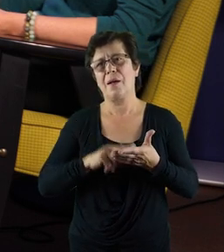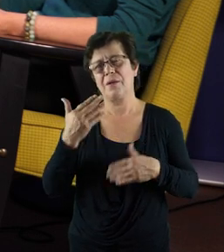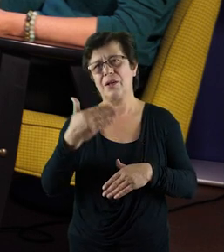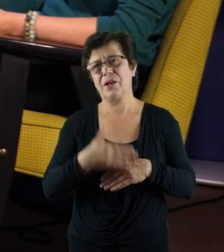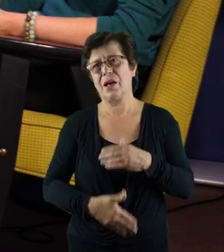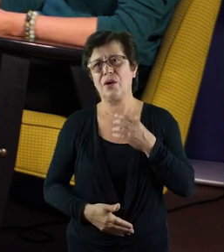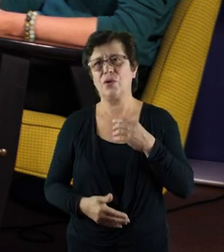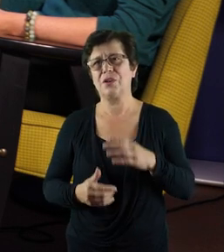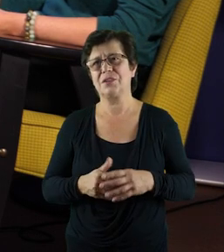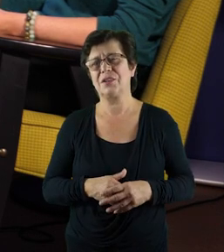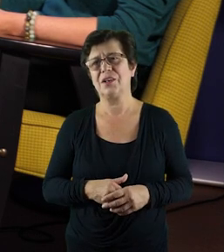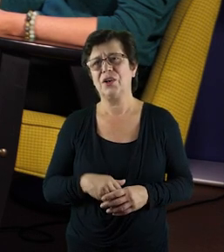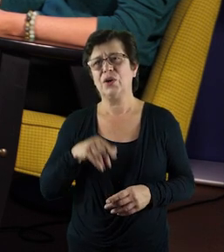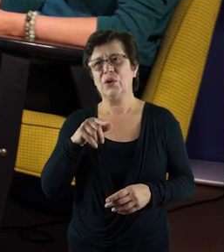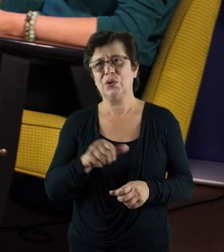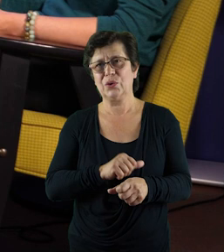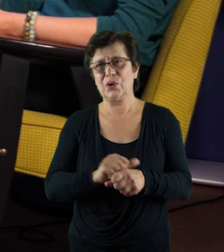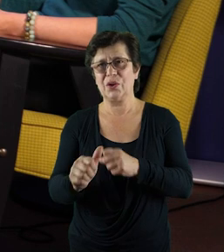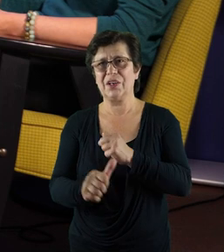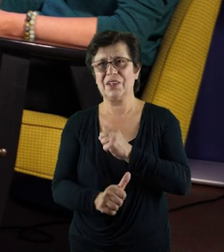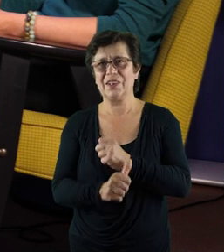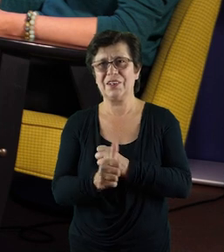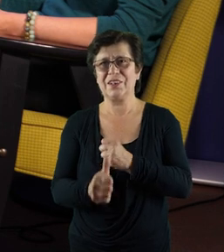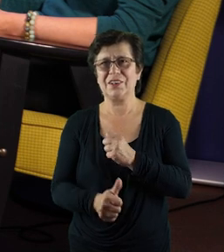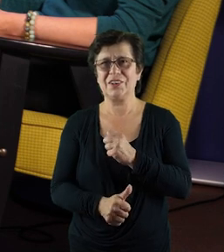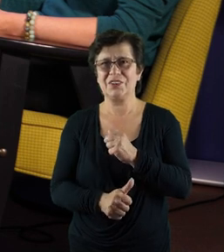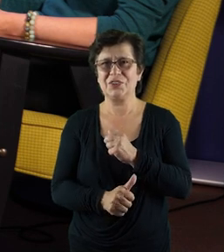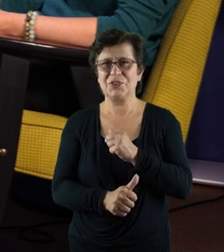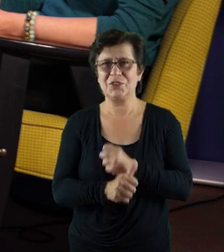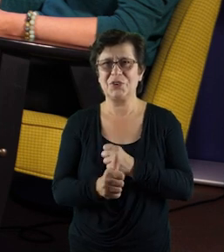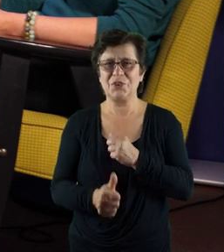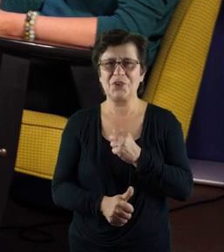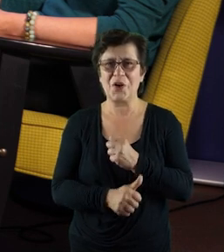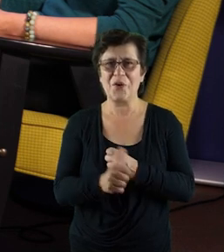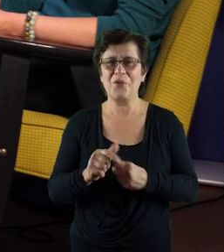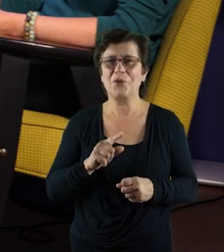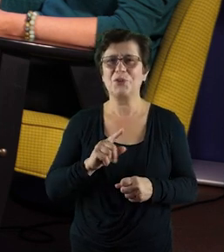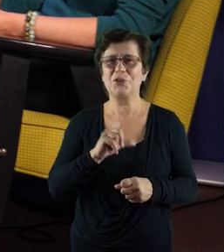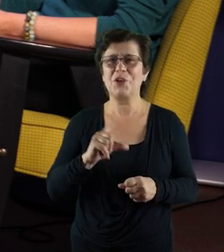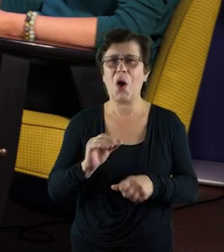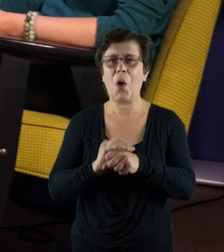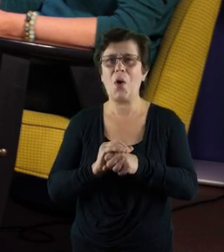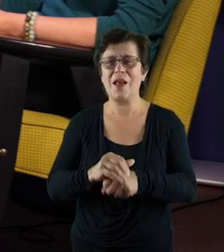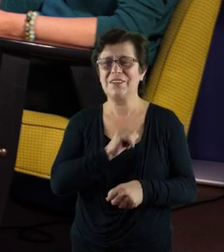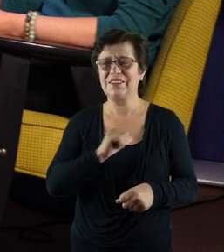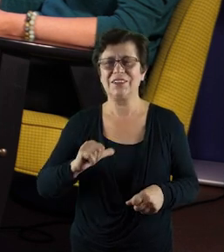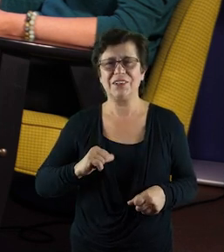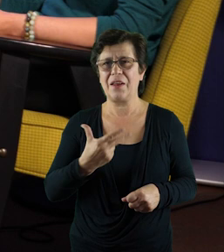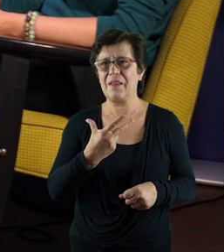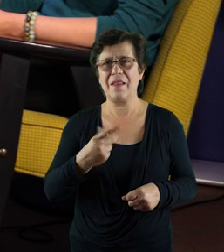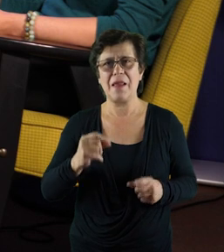To byłby dowód na to, że jednak skamandryci się mylili co do braku uczuć w jego